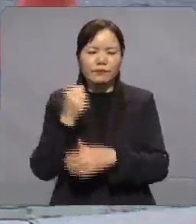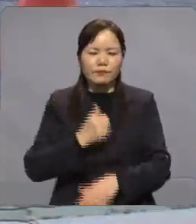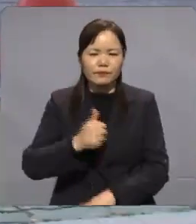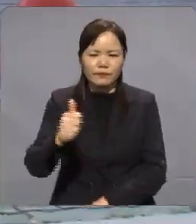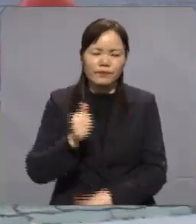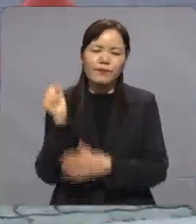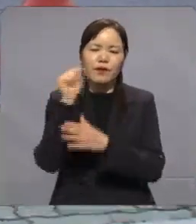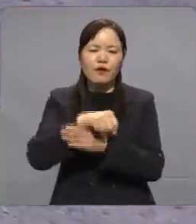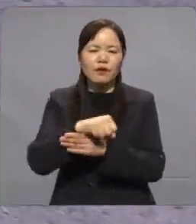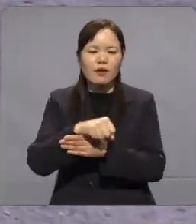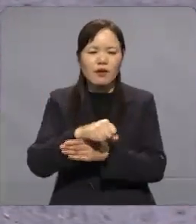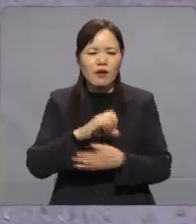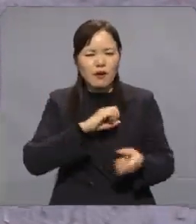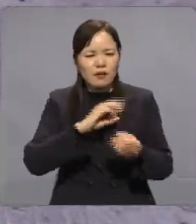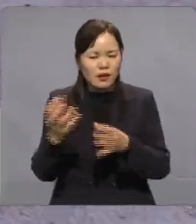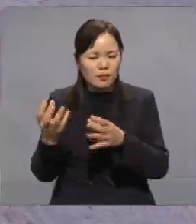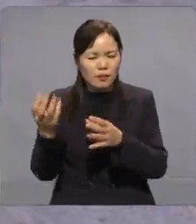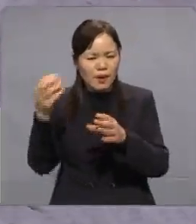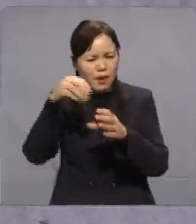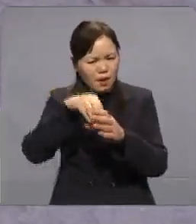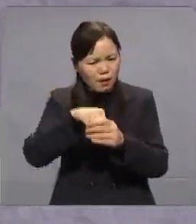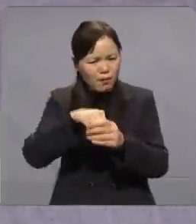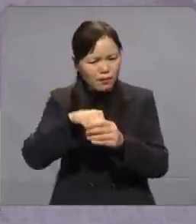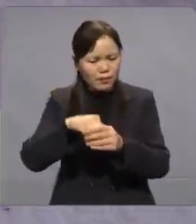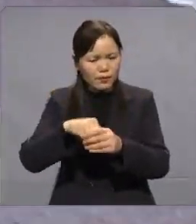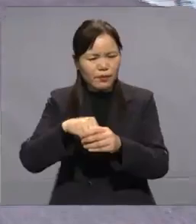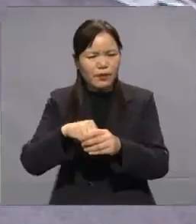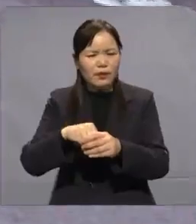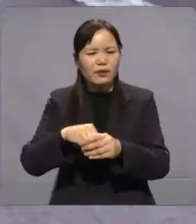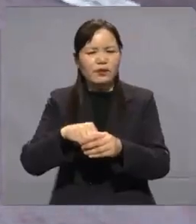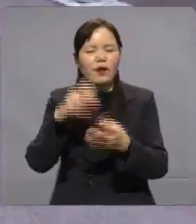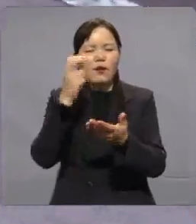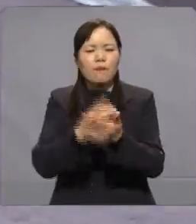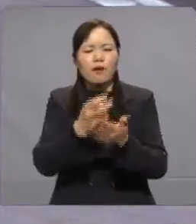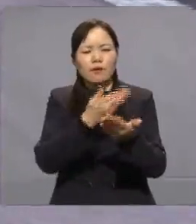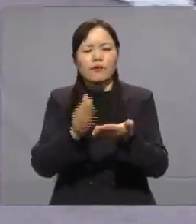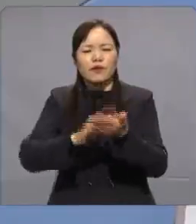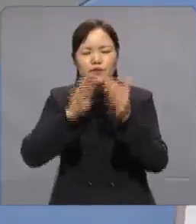등 운송수단에 로봇을 포함시키는 내용의 법률 개정이 포함됐습니다.